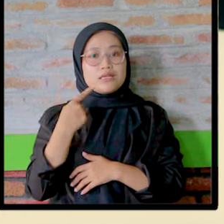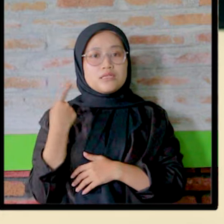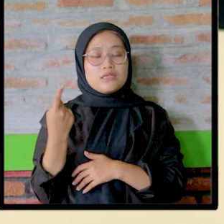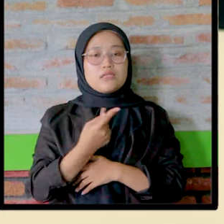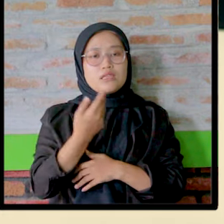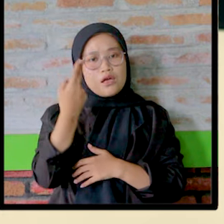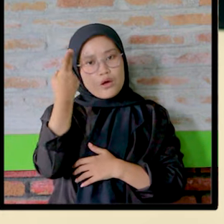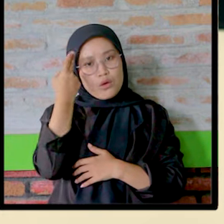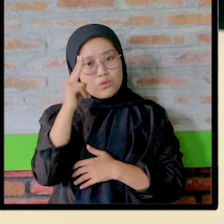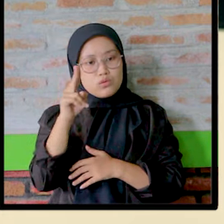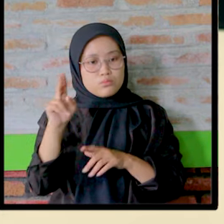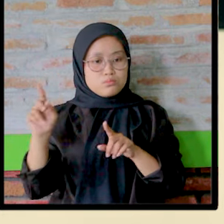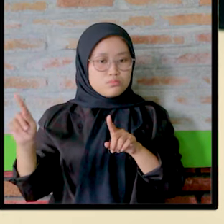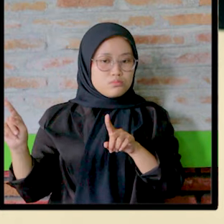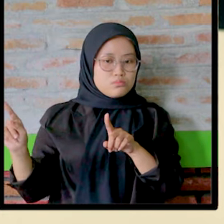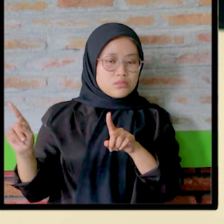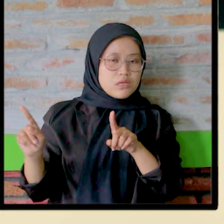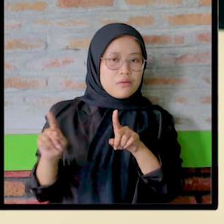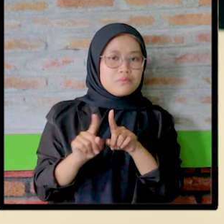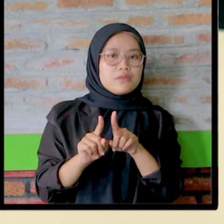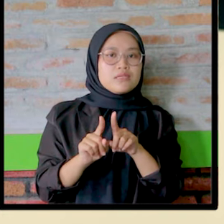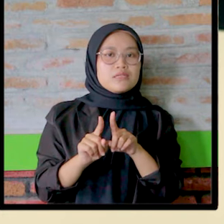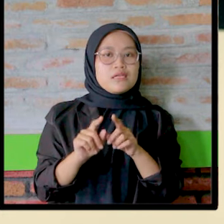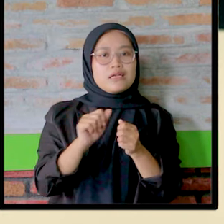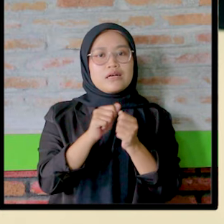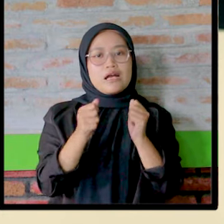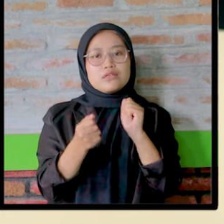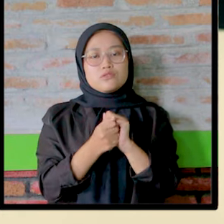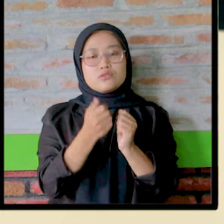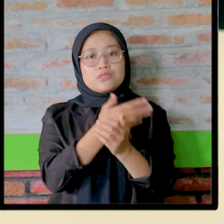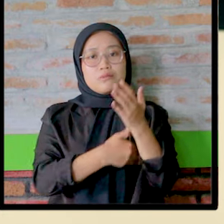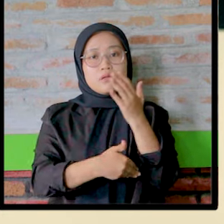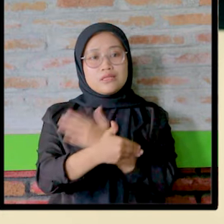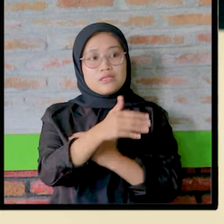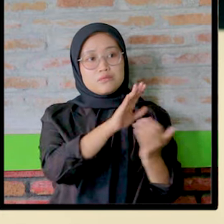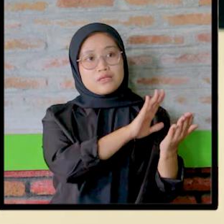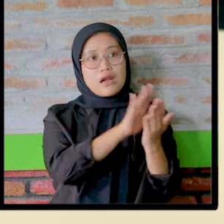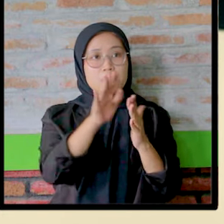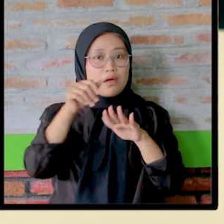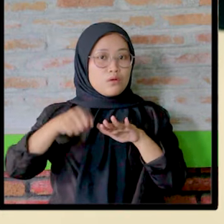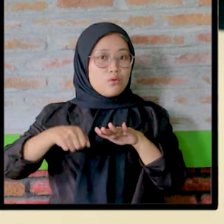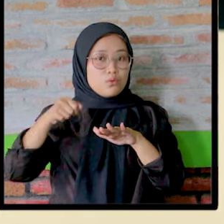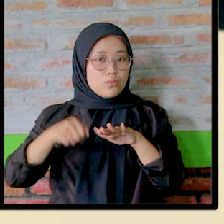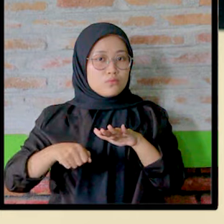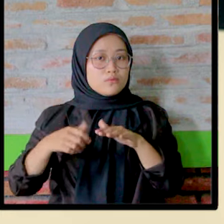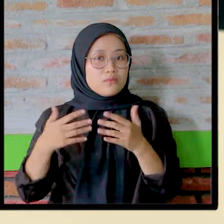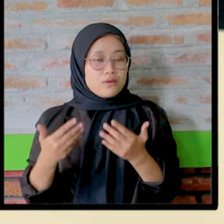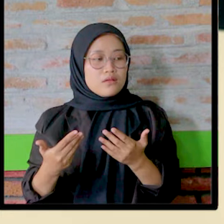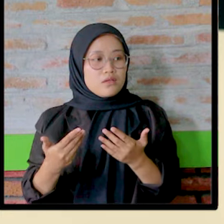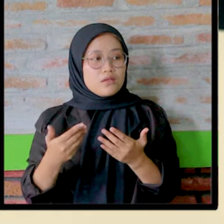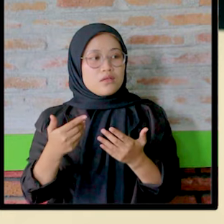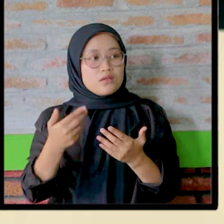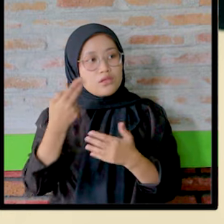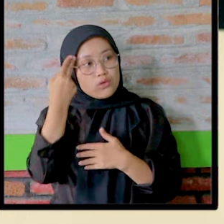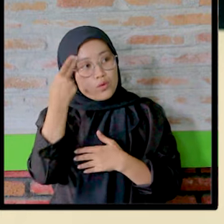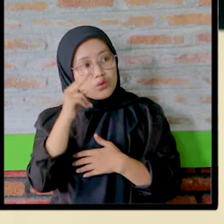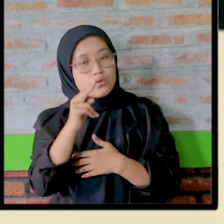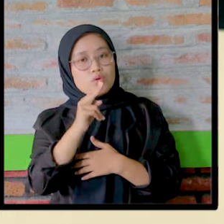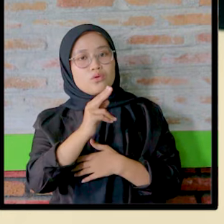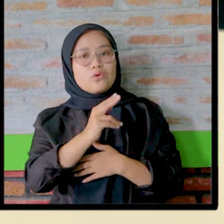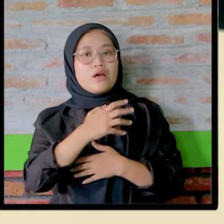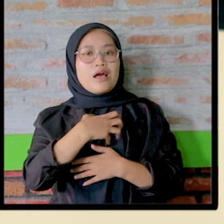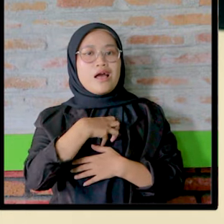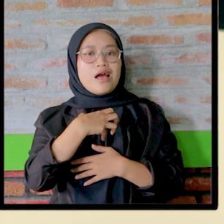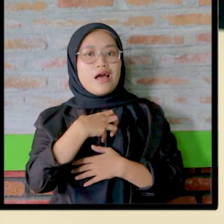satu dampingi kasus ee disabilitas berhadapan dengan hukum Dia ee untuk hak apa